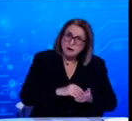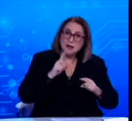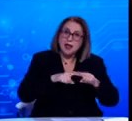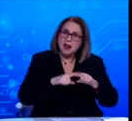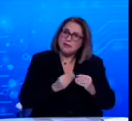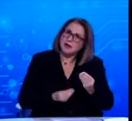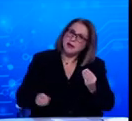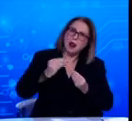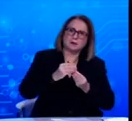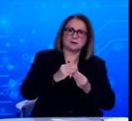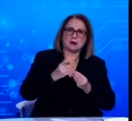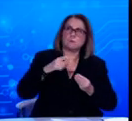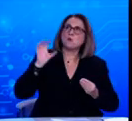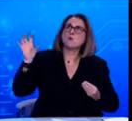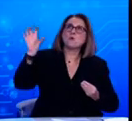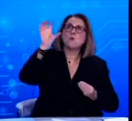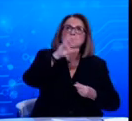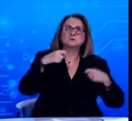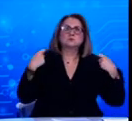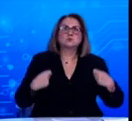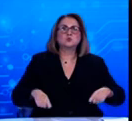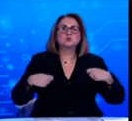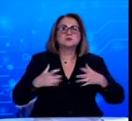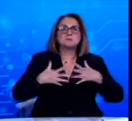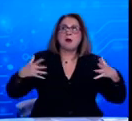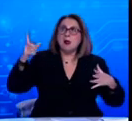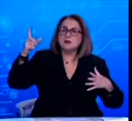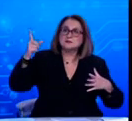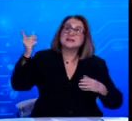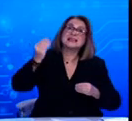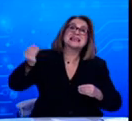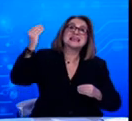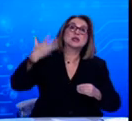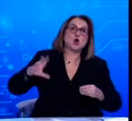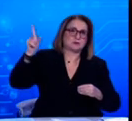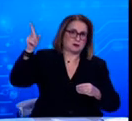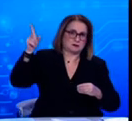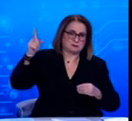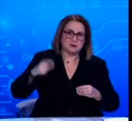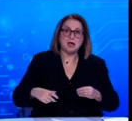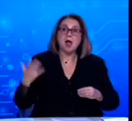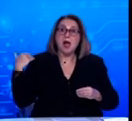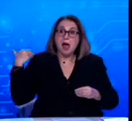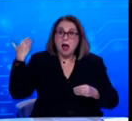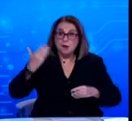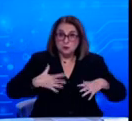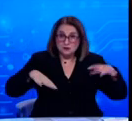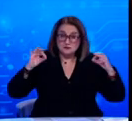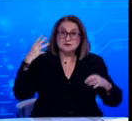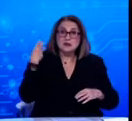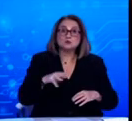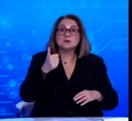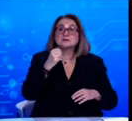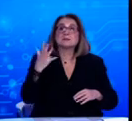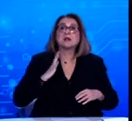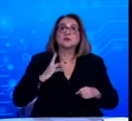κόσμου. Από την αρχή της πανδημίας θρηνούμε 365 ζωές. Όταν χώρες με ίδιο